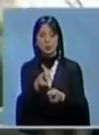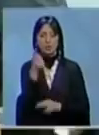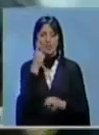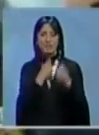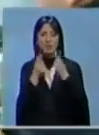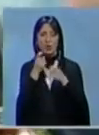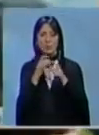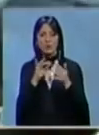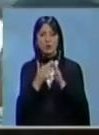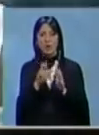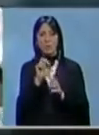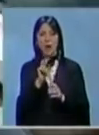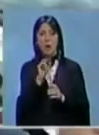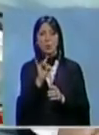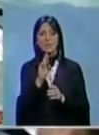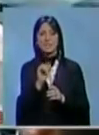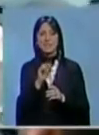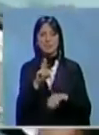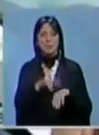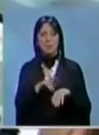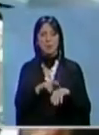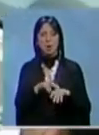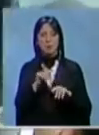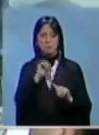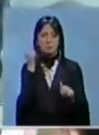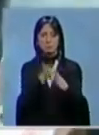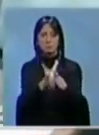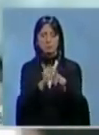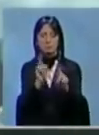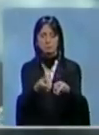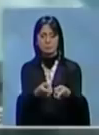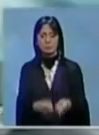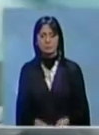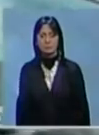გავრცელებული ინფორმაციით სოფელ ბაკურციხეში სამართალდამცველებმა დავით კირკიტაძე აიყვანეს.